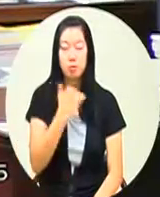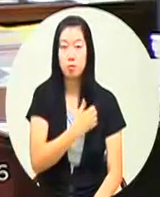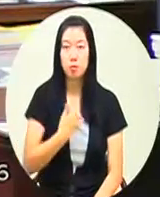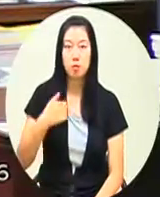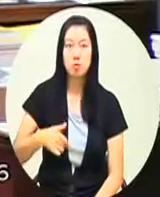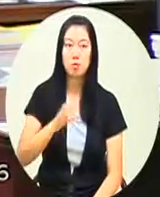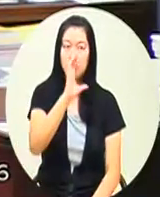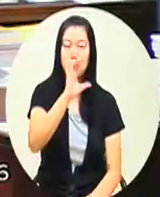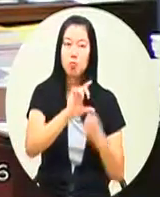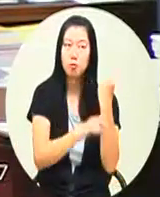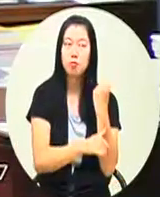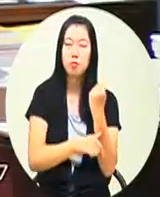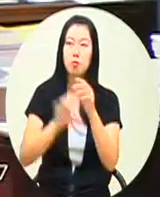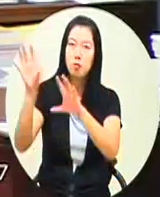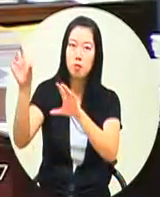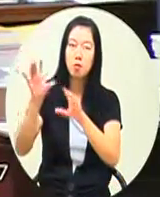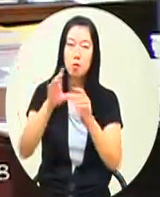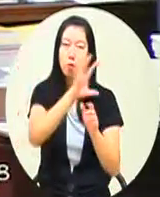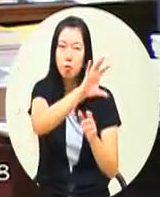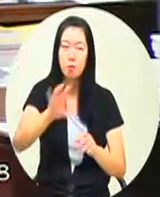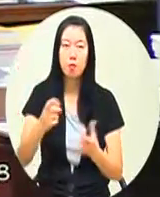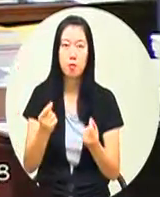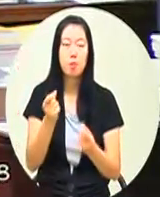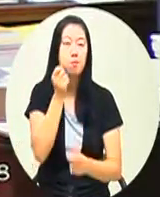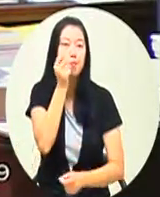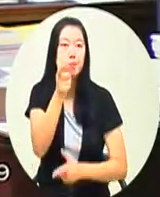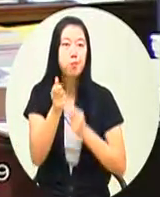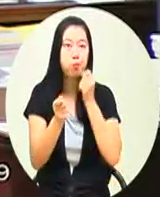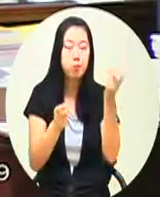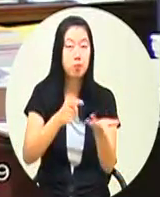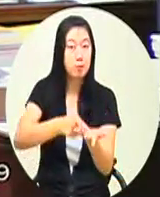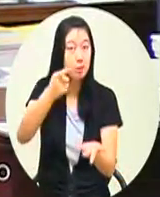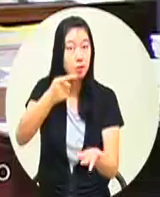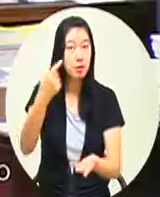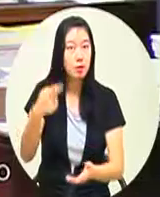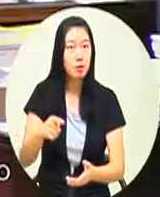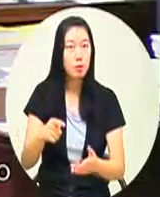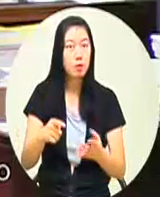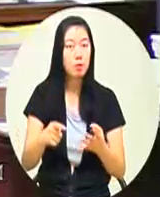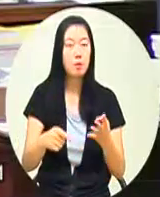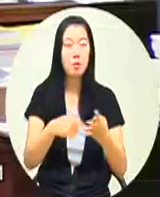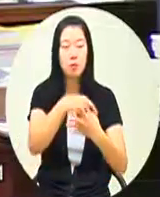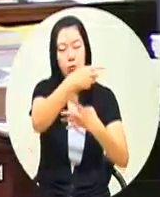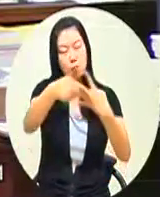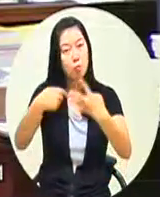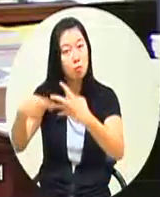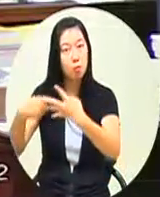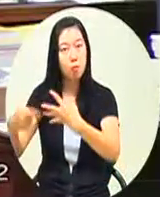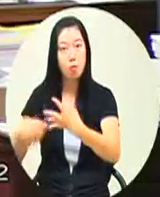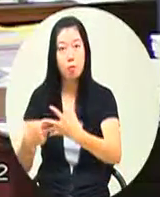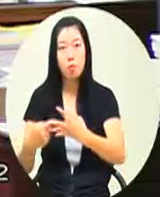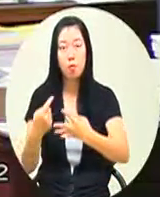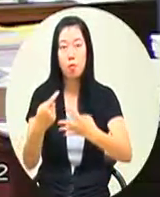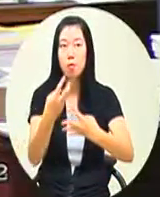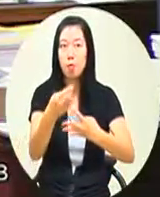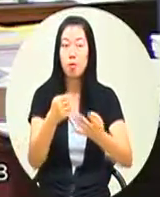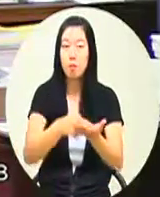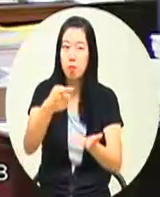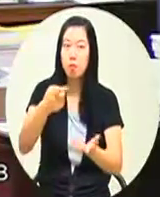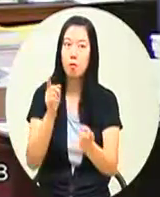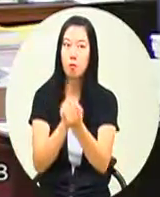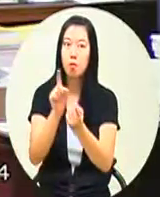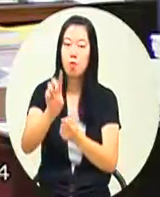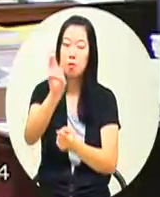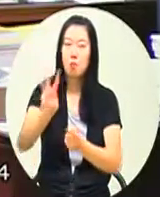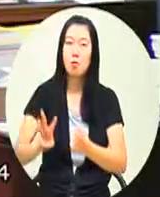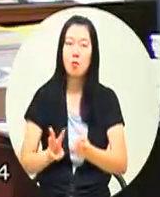式，比如说我们半年一次，或者是每一季一次，我们用类似这样子对水质水源没有污